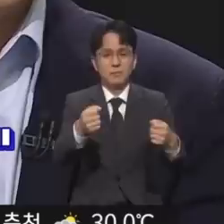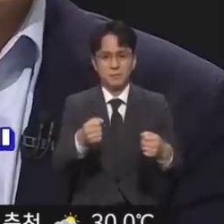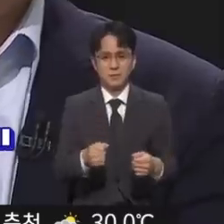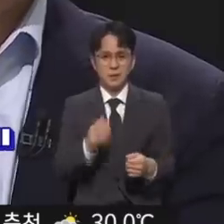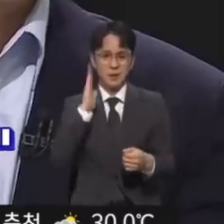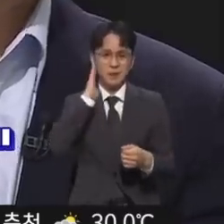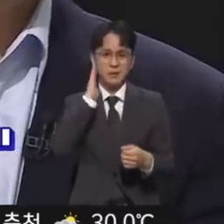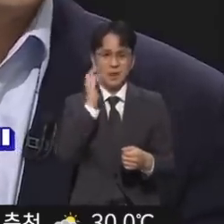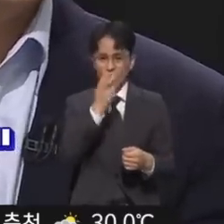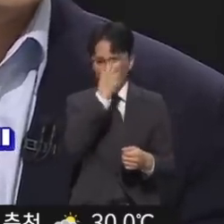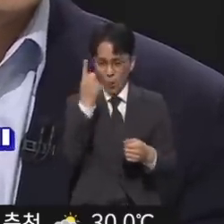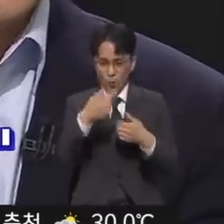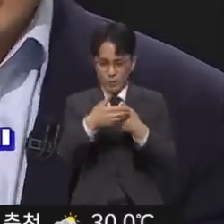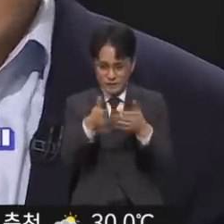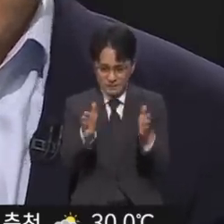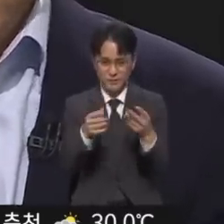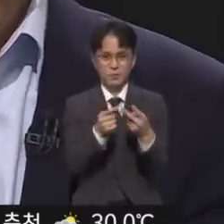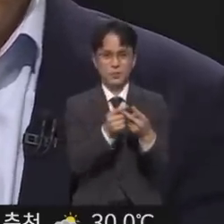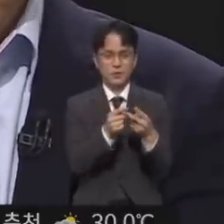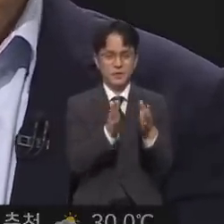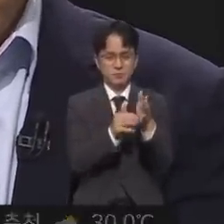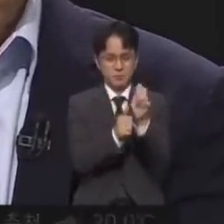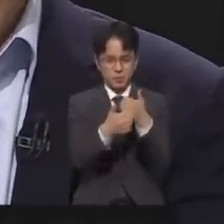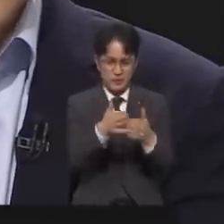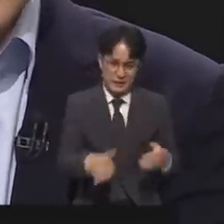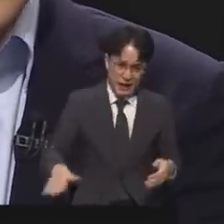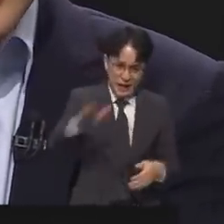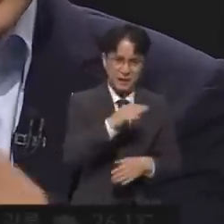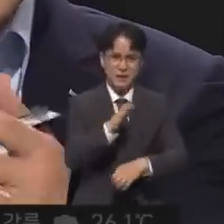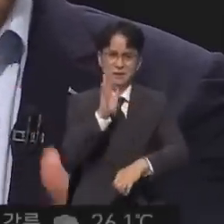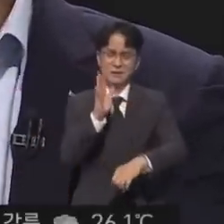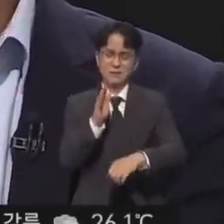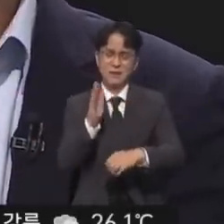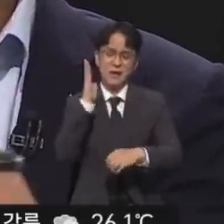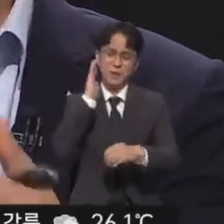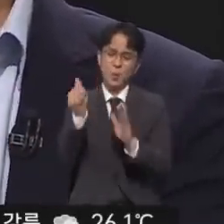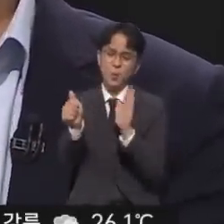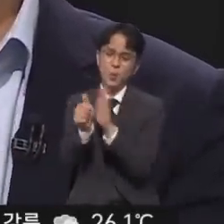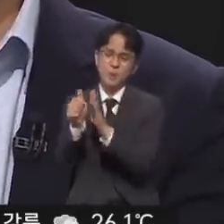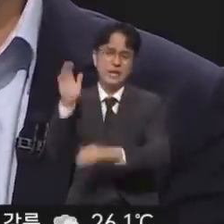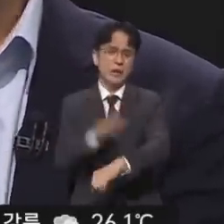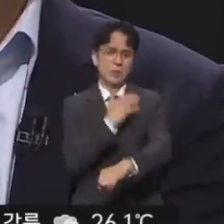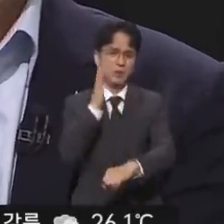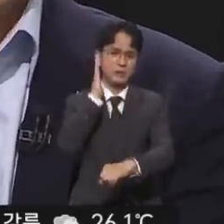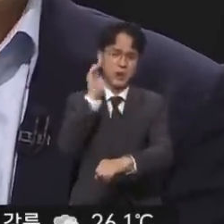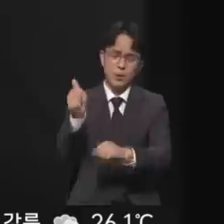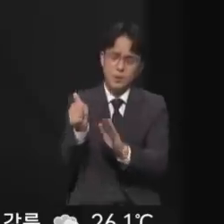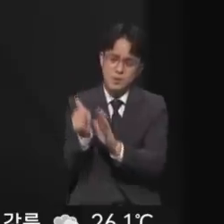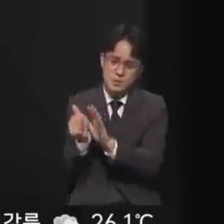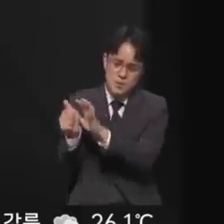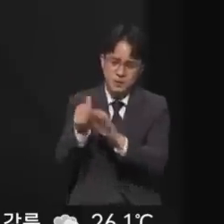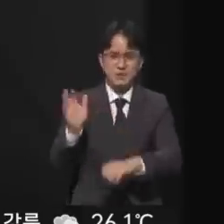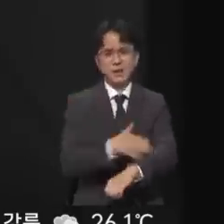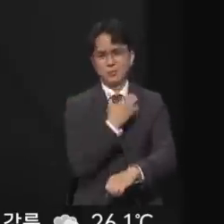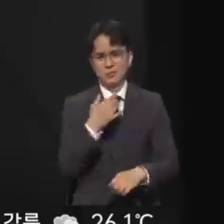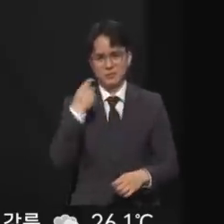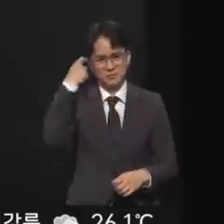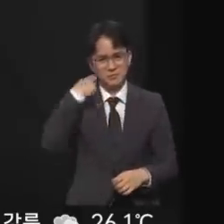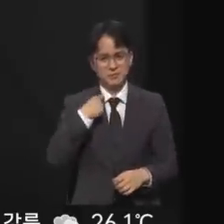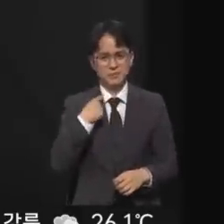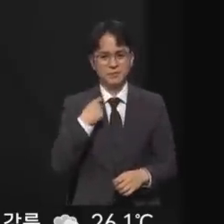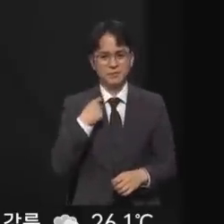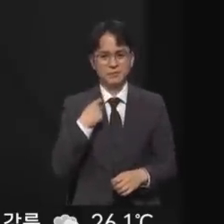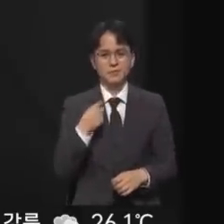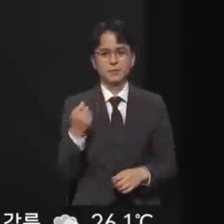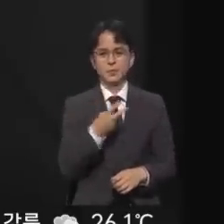잘못된 인식을 가지고 있지 않나 라는 우려가 들고 요소 아니게 이제 그 내부에 소통의 문제점 어 대통령이 뭐 참모들과